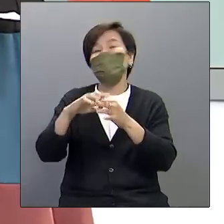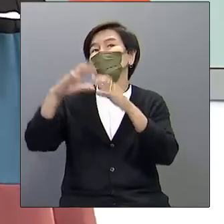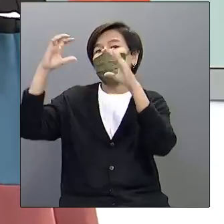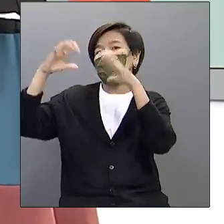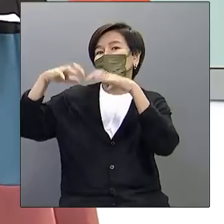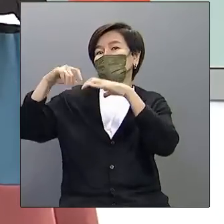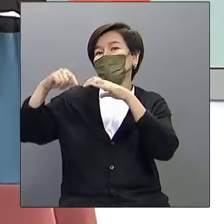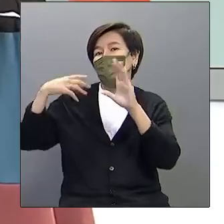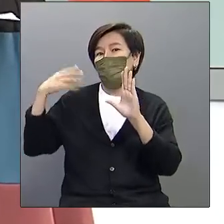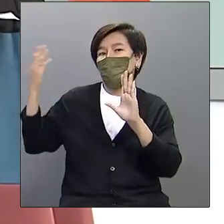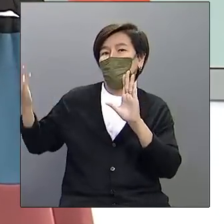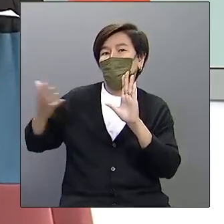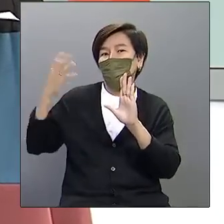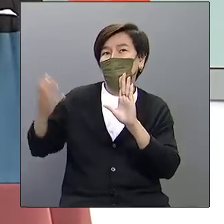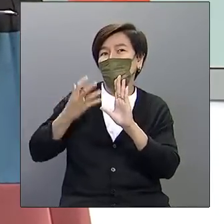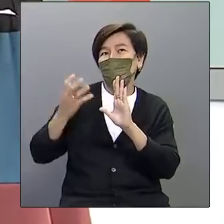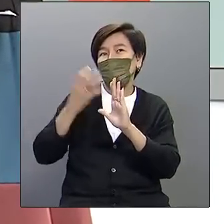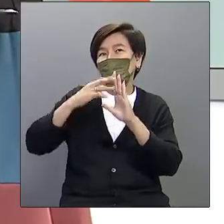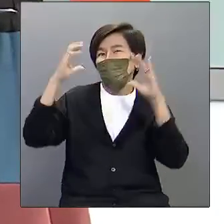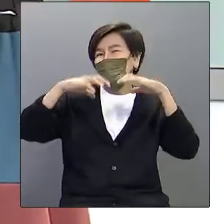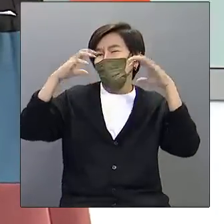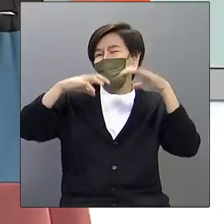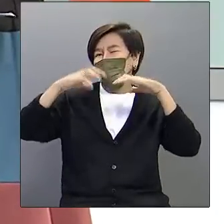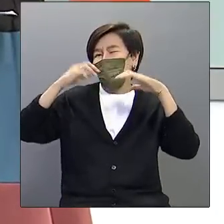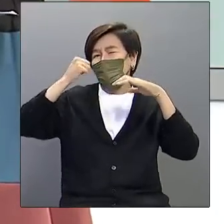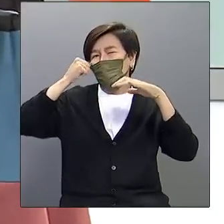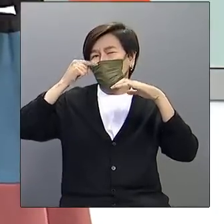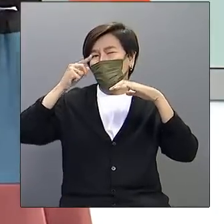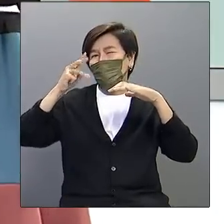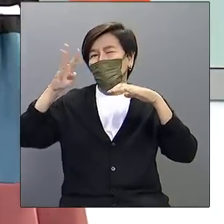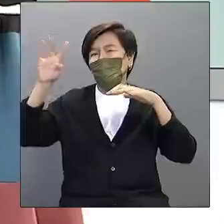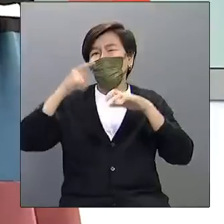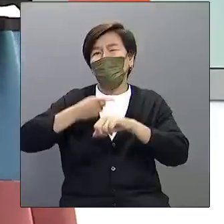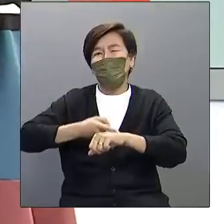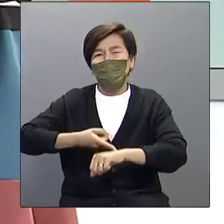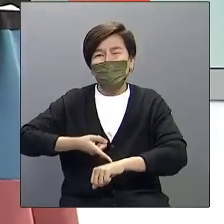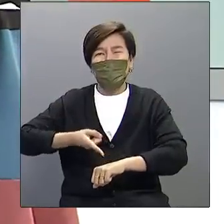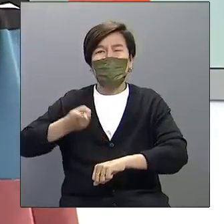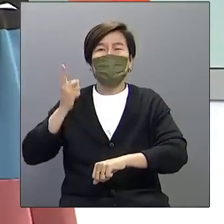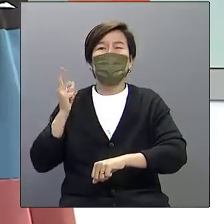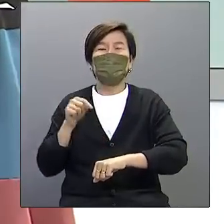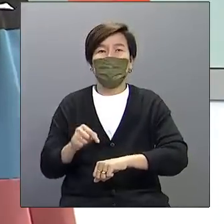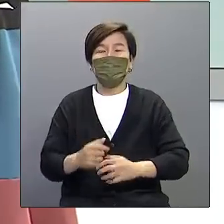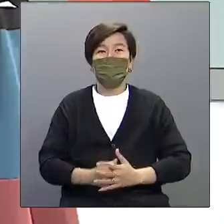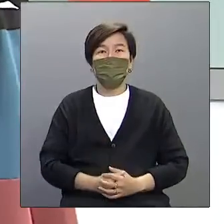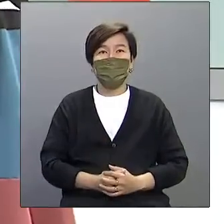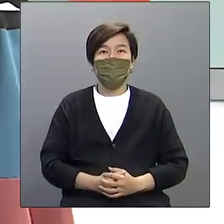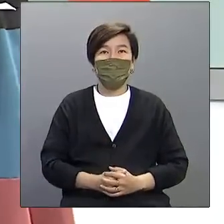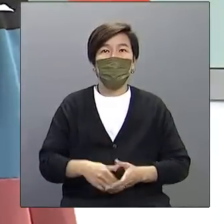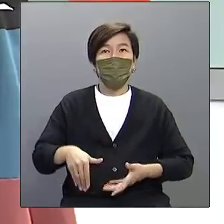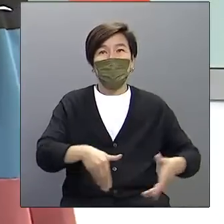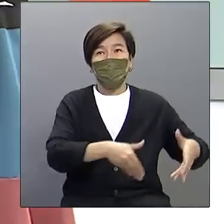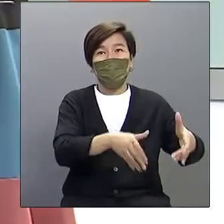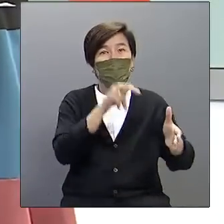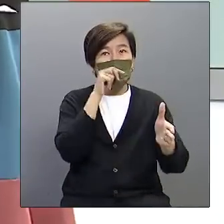ากลองฝนรอบนี้แช่นานค่ะแล้วก็นานค่อนข้างนานกวครั้งก่อนก่อนด้วยการที่ไปสิทธภาพของครองนั้น